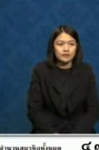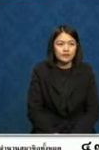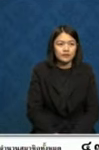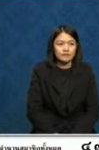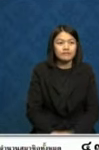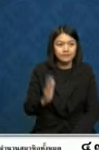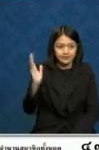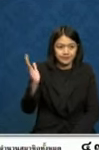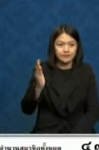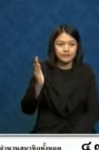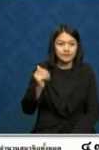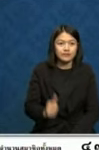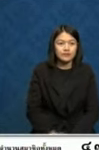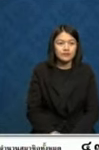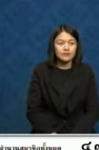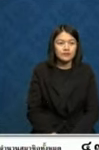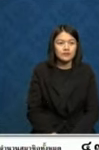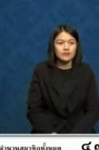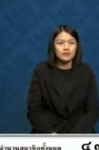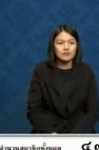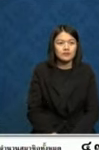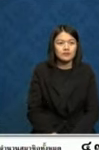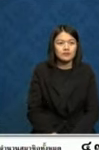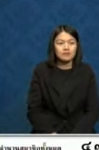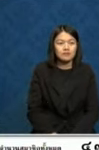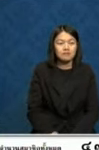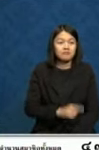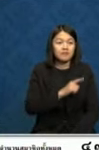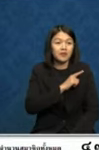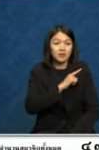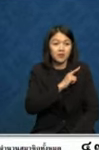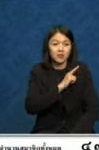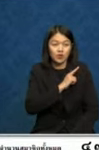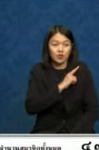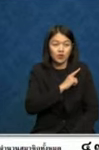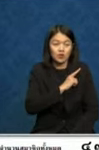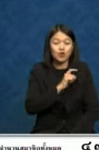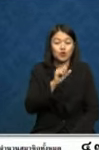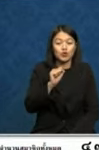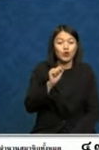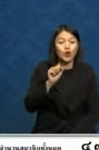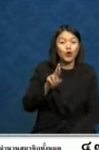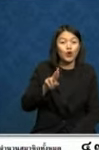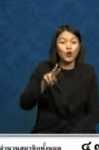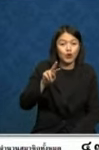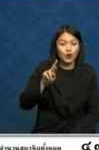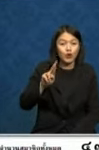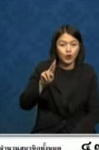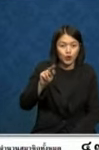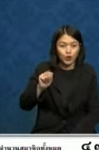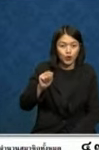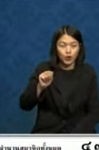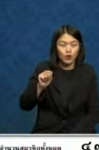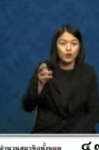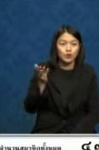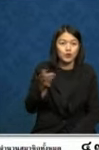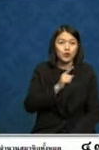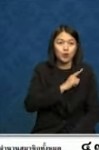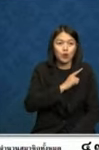หน้าถัดไปเลยครับผมอยากให้ดูภารกิจที่สรน.ควรจะทำครับคาดว่